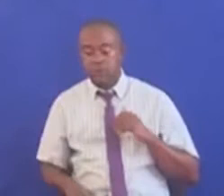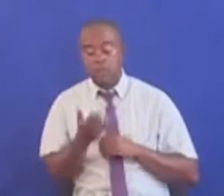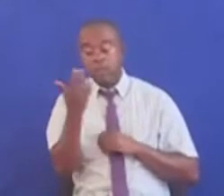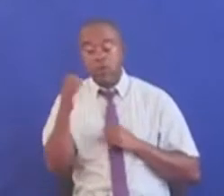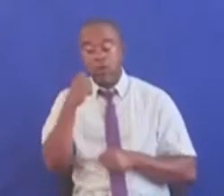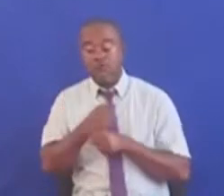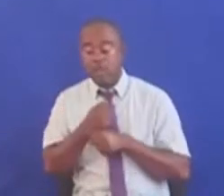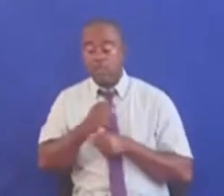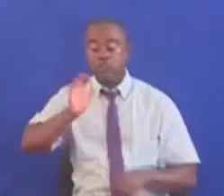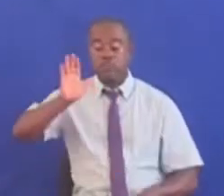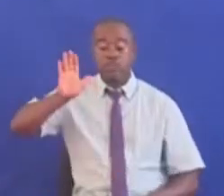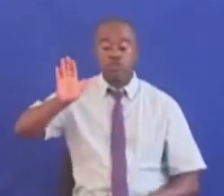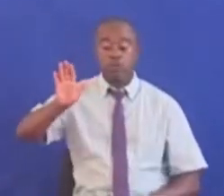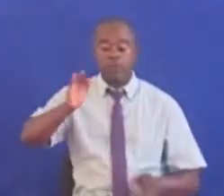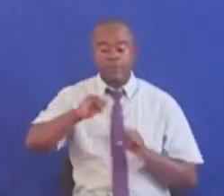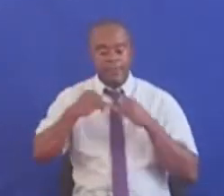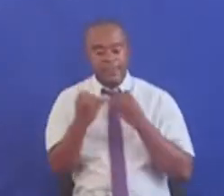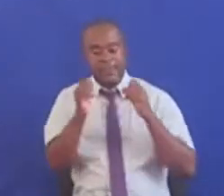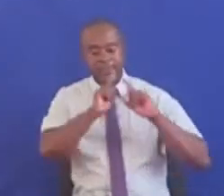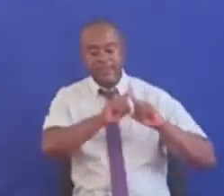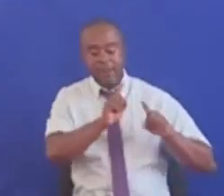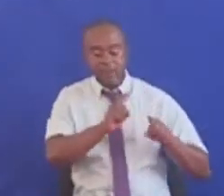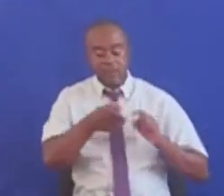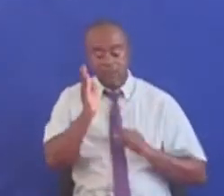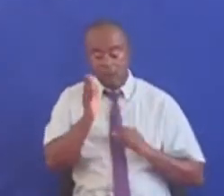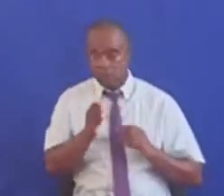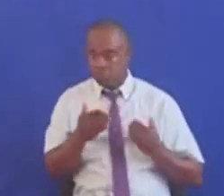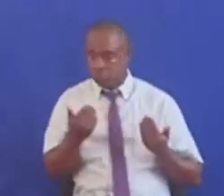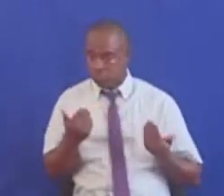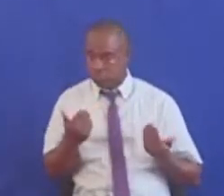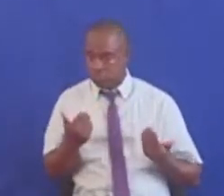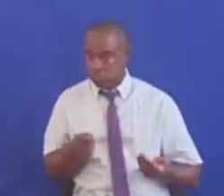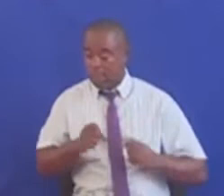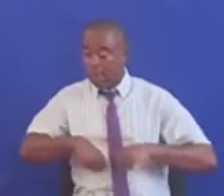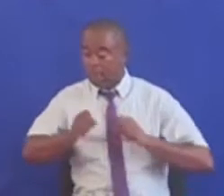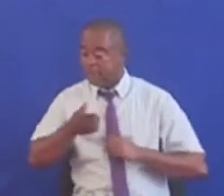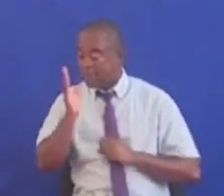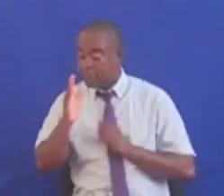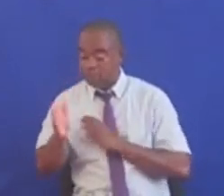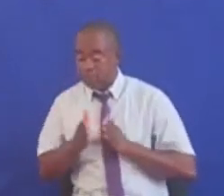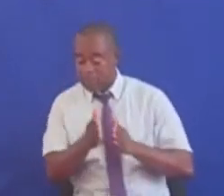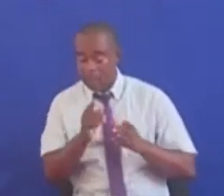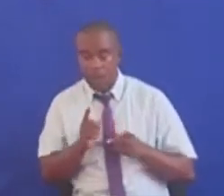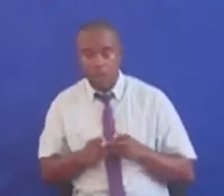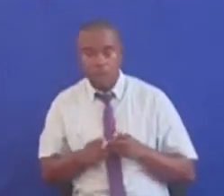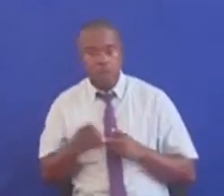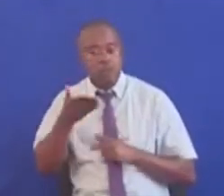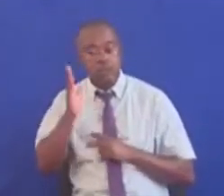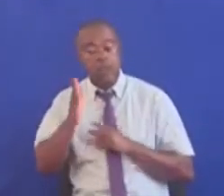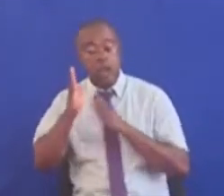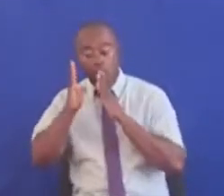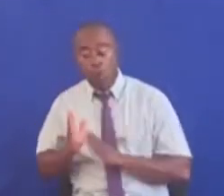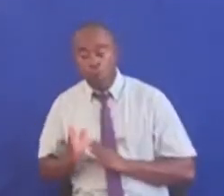watumishi waliosimamishwa kazi katika taasisi mbalimbali nchini, ikiwa ni pamoja na mamlaka za serikali za mitaa pamoja na serikali